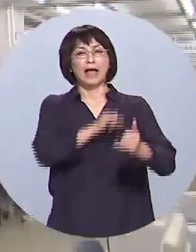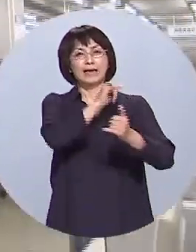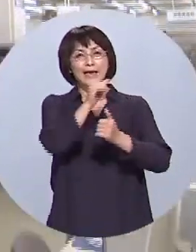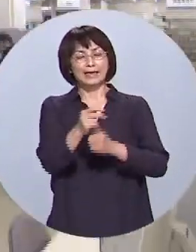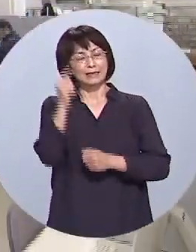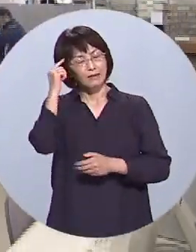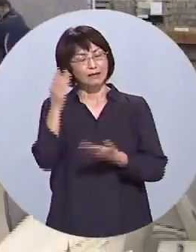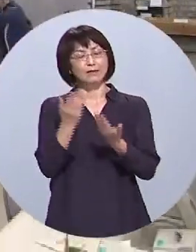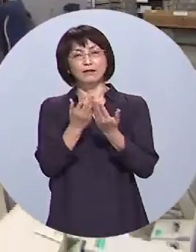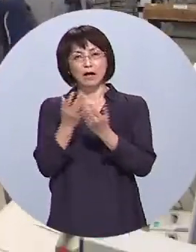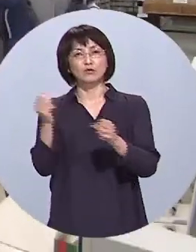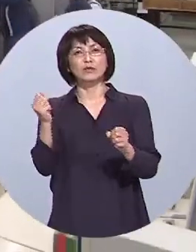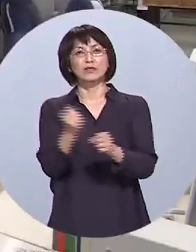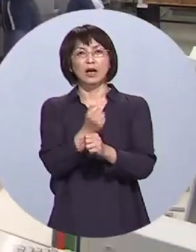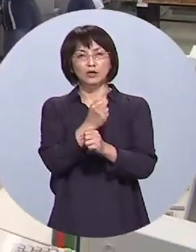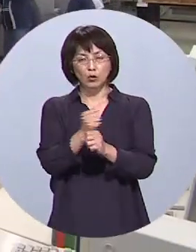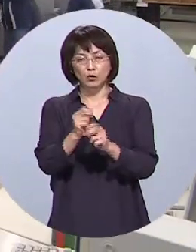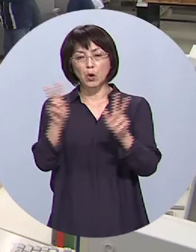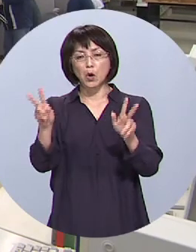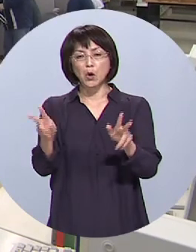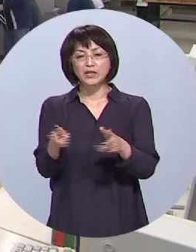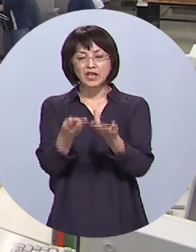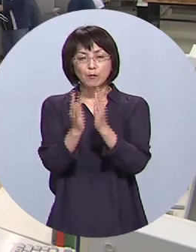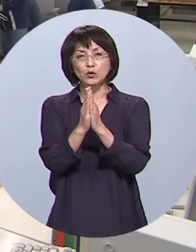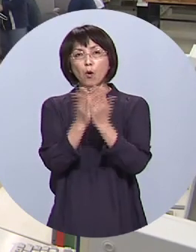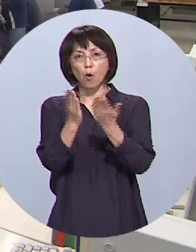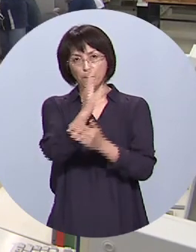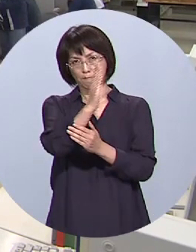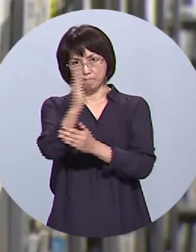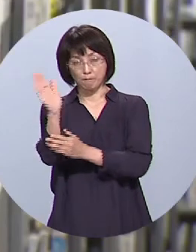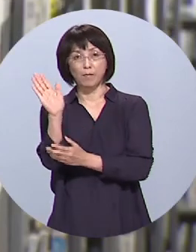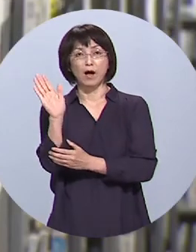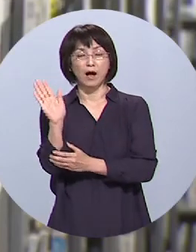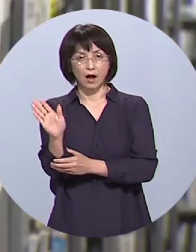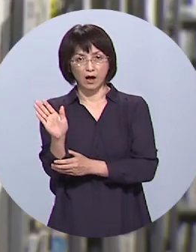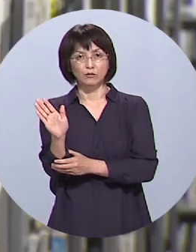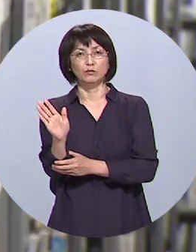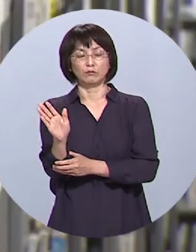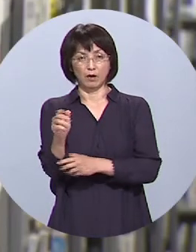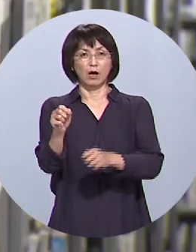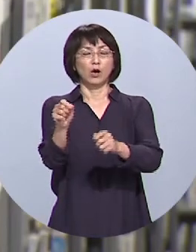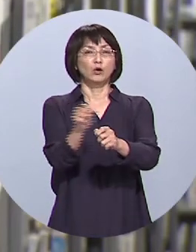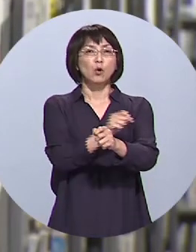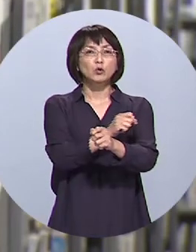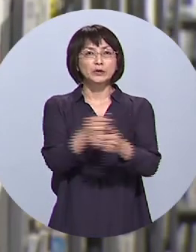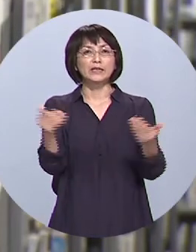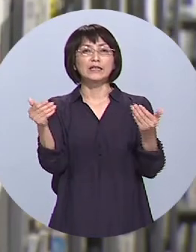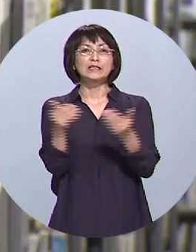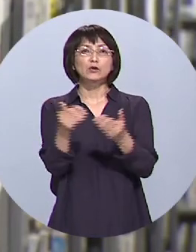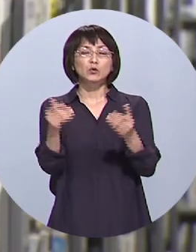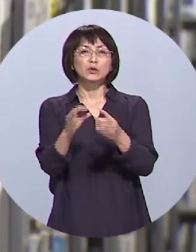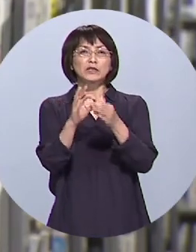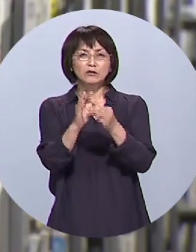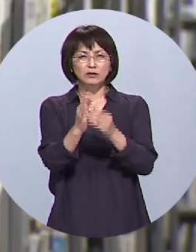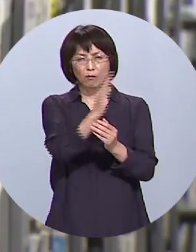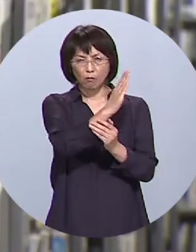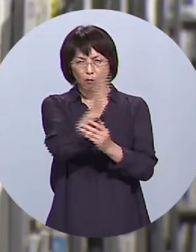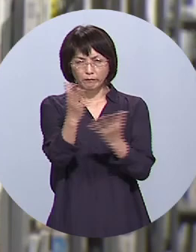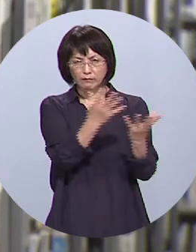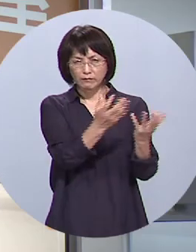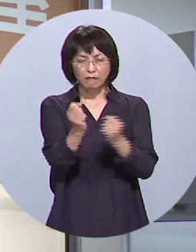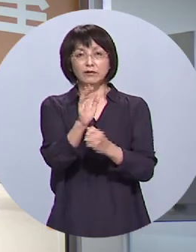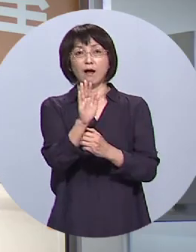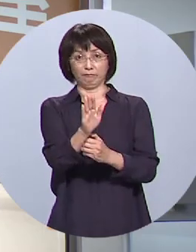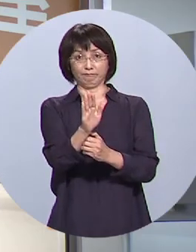学、産業といった専門分野の蔵書を集めている中、注目はビジネスの分野です。